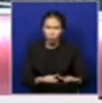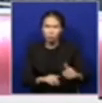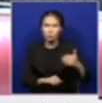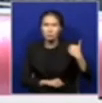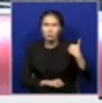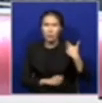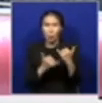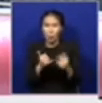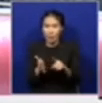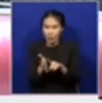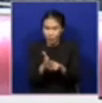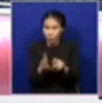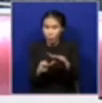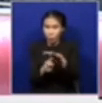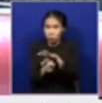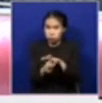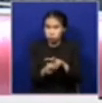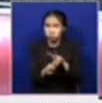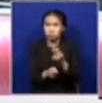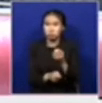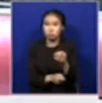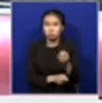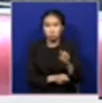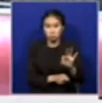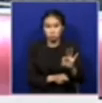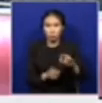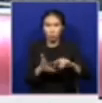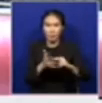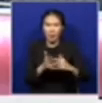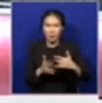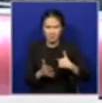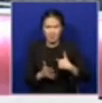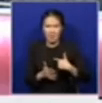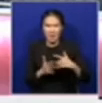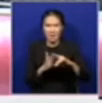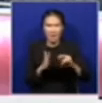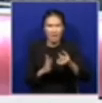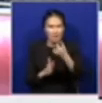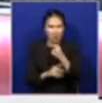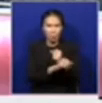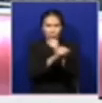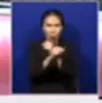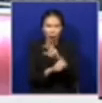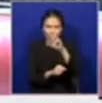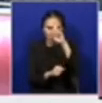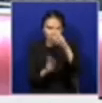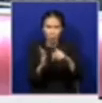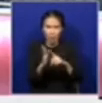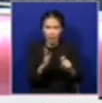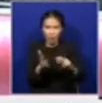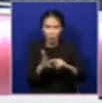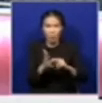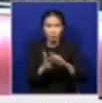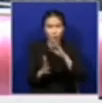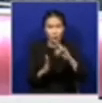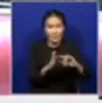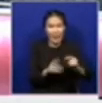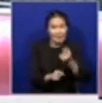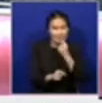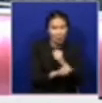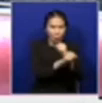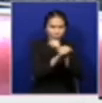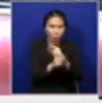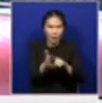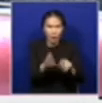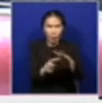ควิด -19 เรามียาต้านไวรัสเอดซึ่งสามารถนำมารักษาโควิด -19 ได้เพราะประเทศไทย